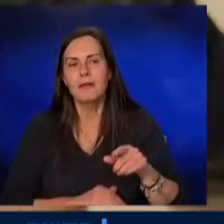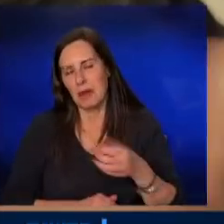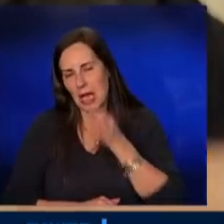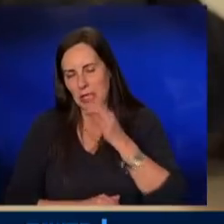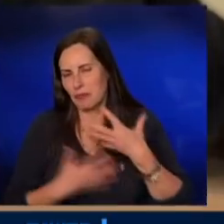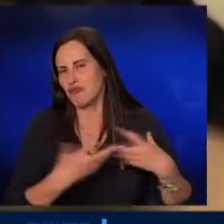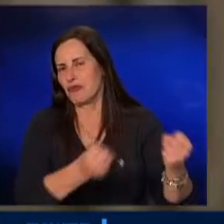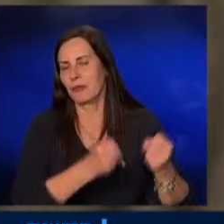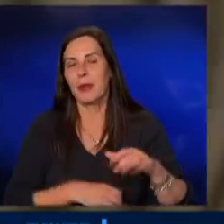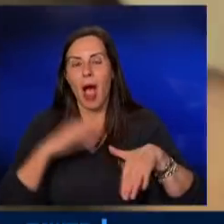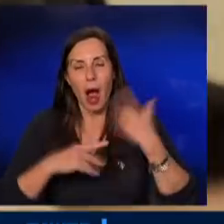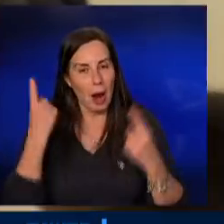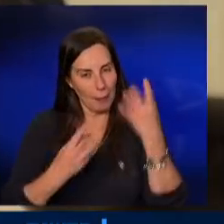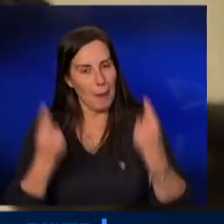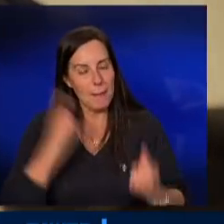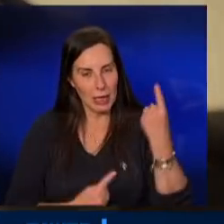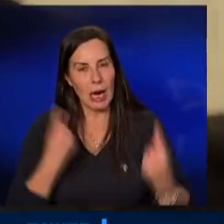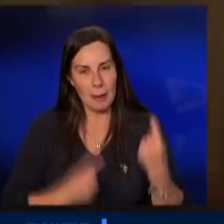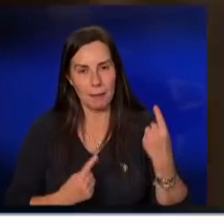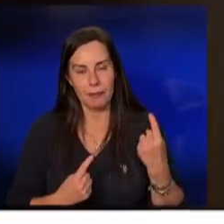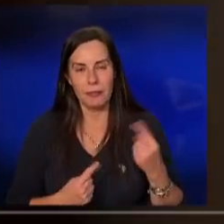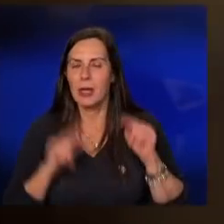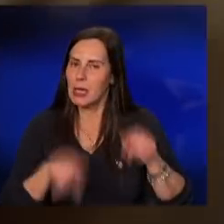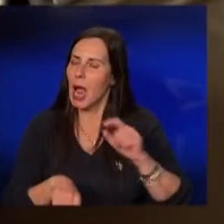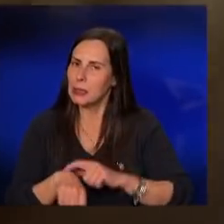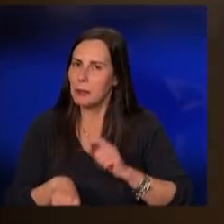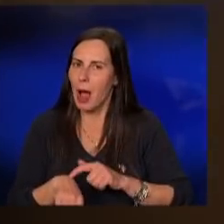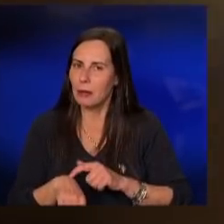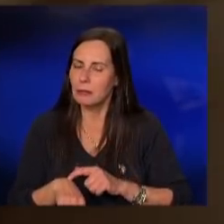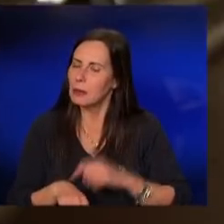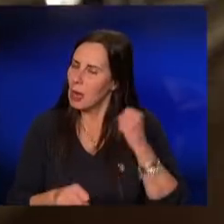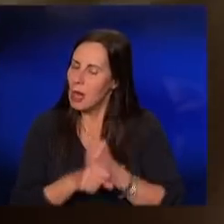תימשך. ואחרי מקרים רבים כל כך, הגיע הזמן לעשות מעשה.